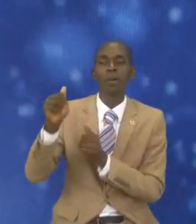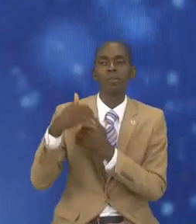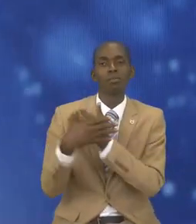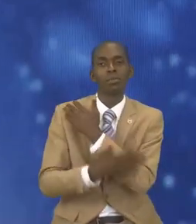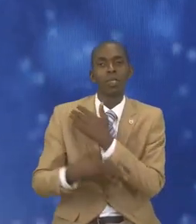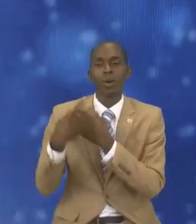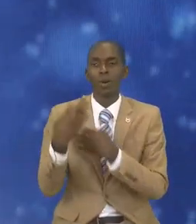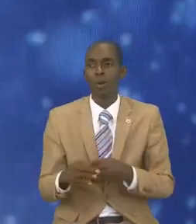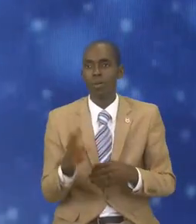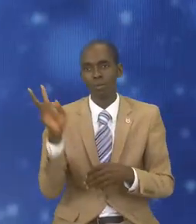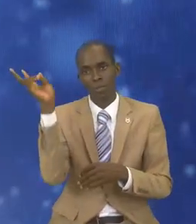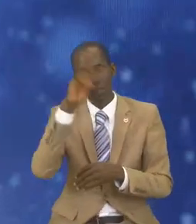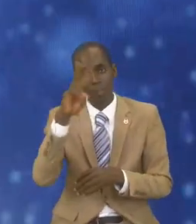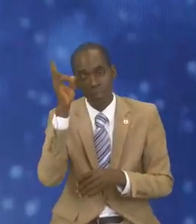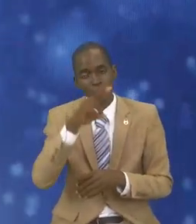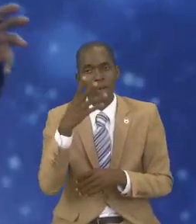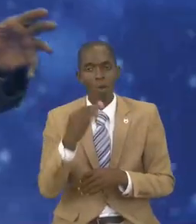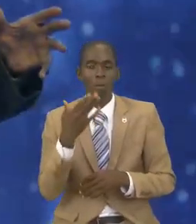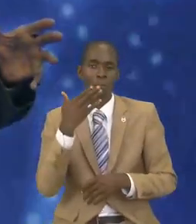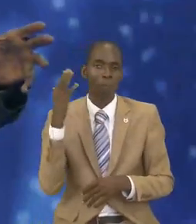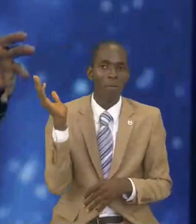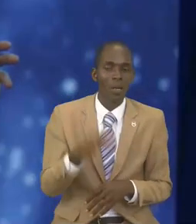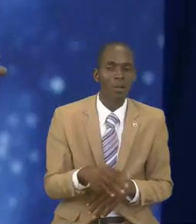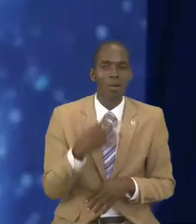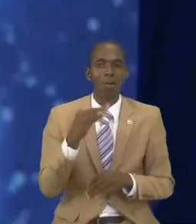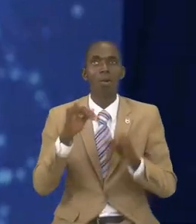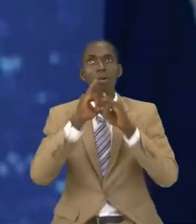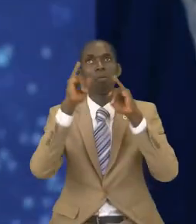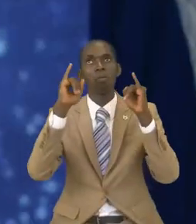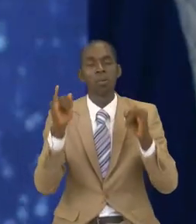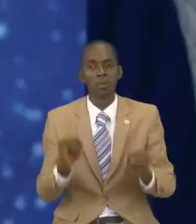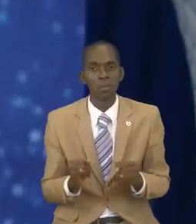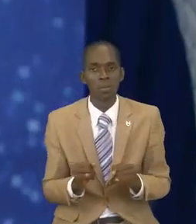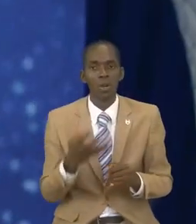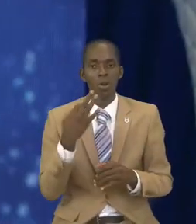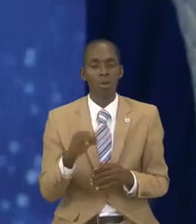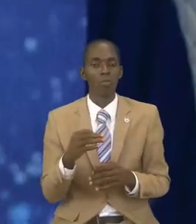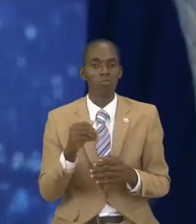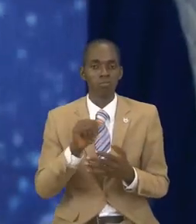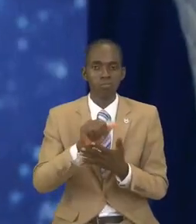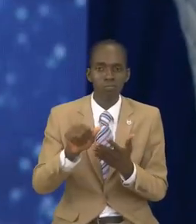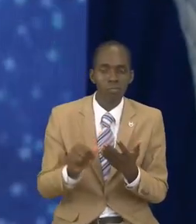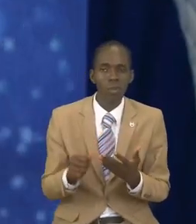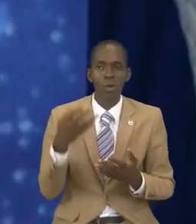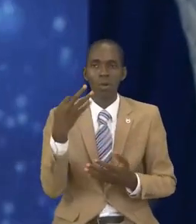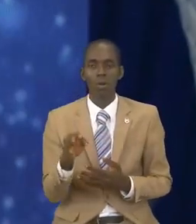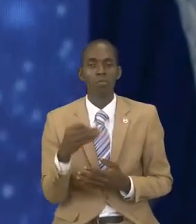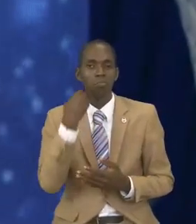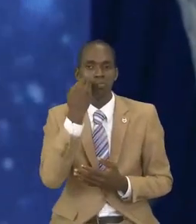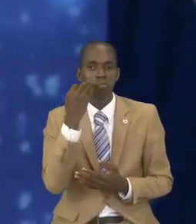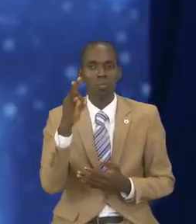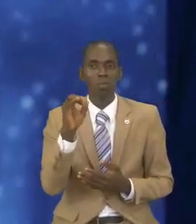négligence, de la frivolité, du mal, de l'idolâtrie, de la fornication,